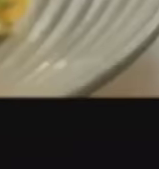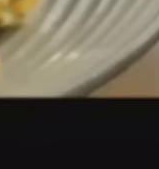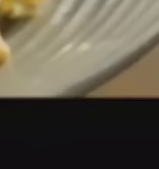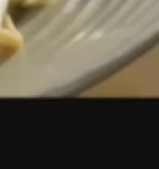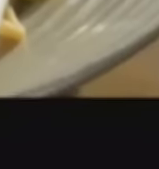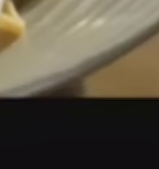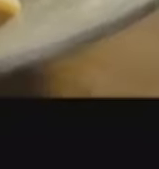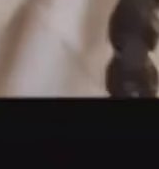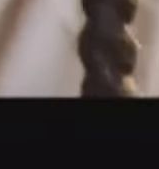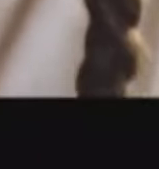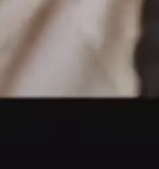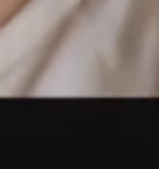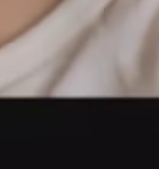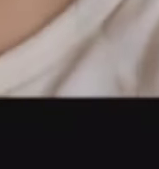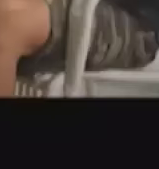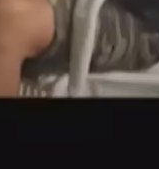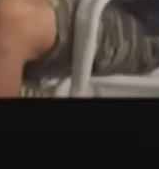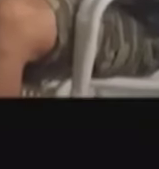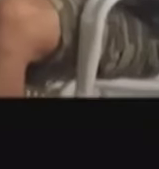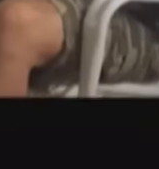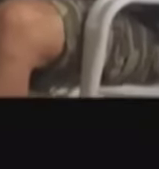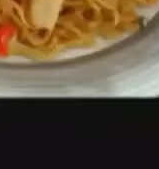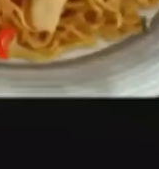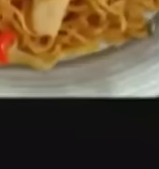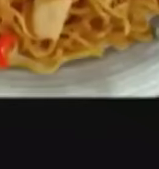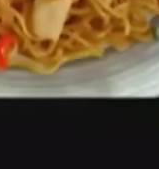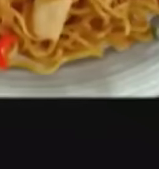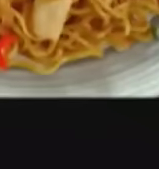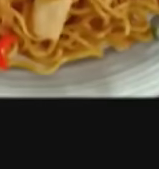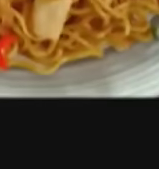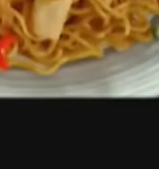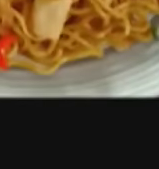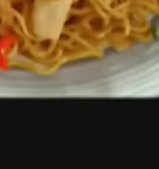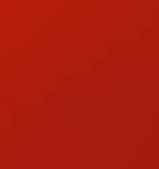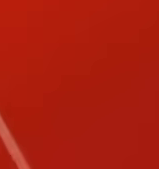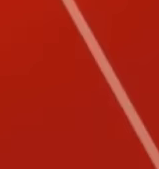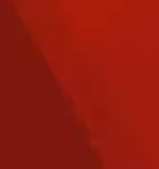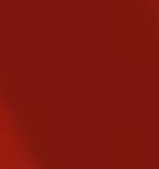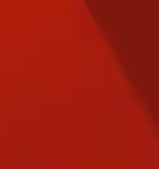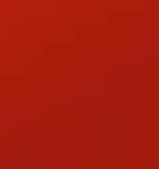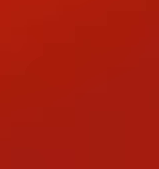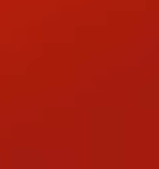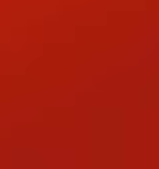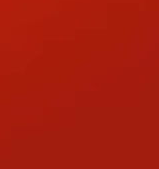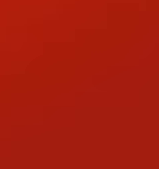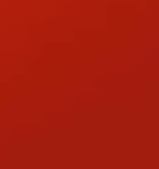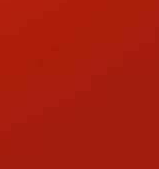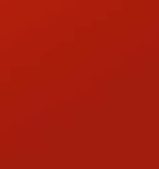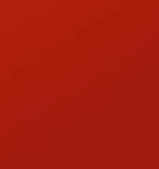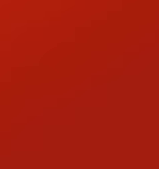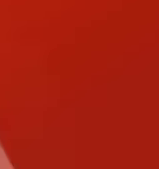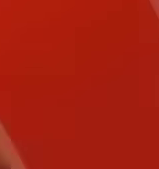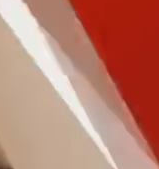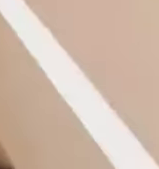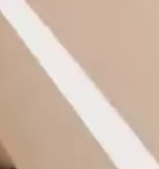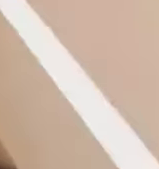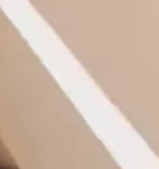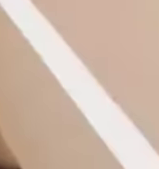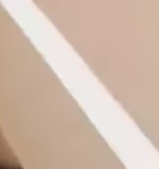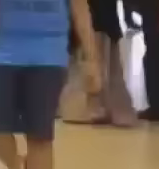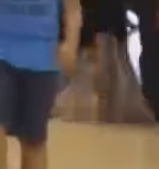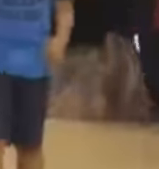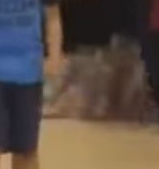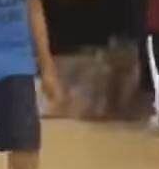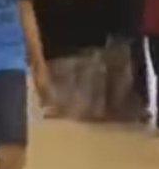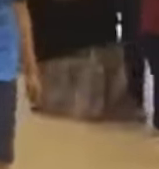renyah, krus. Ekstra mantap. Baru Super Mie Ekstra goreng ayam pangsit. Transformasi retail modern pertama di